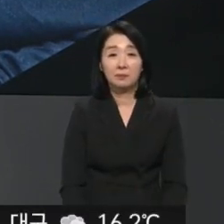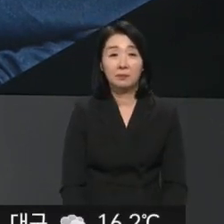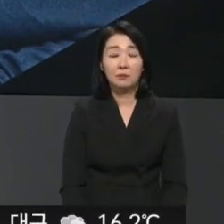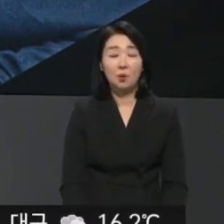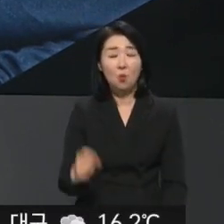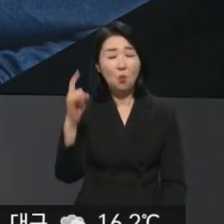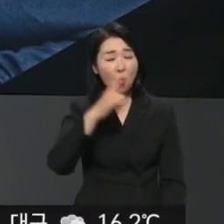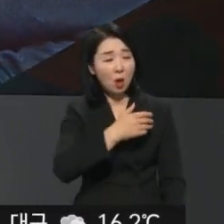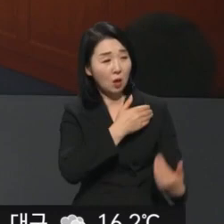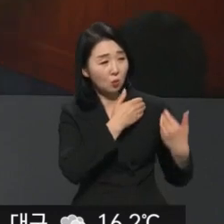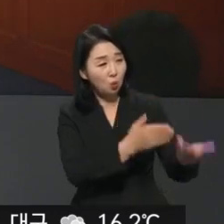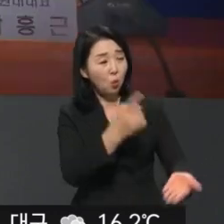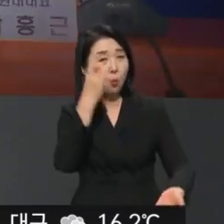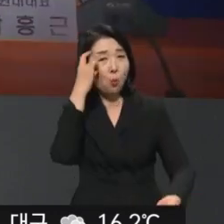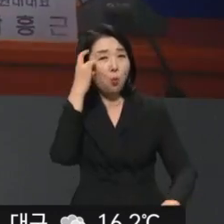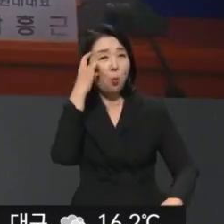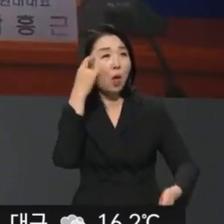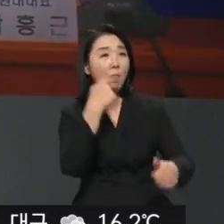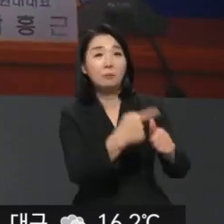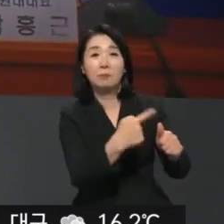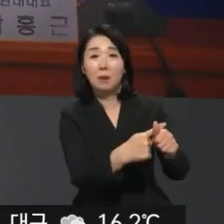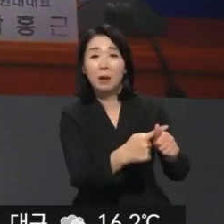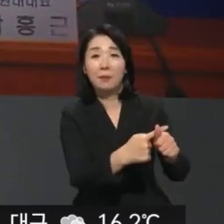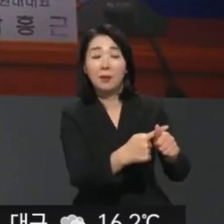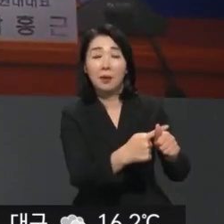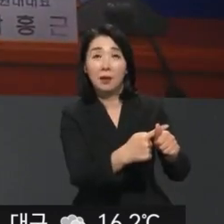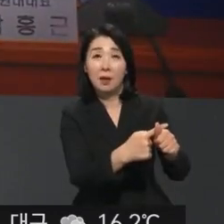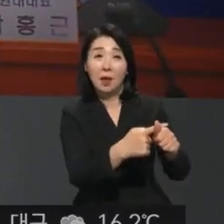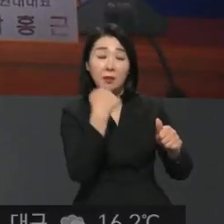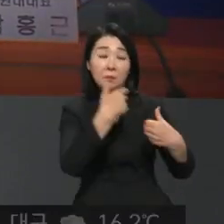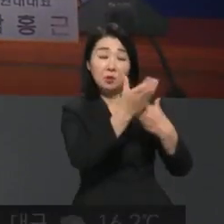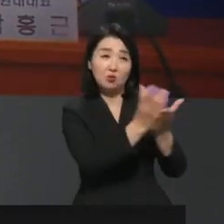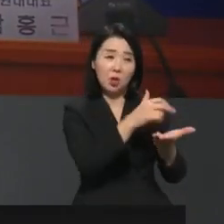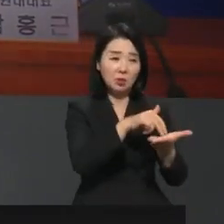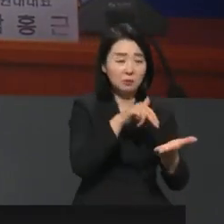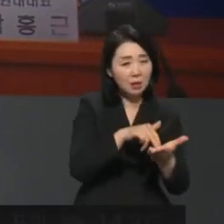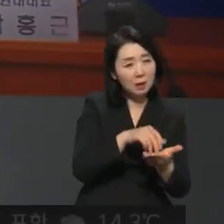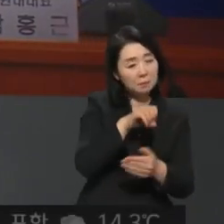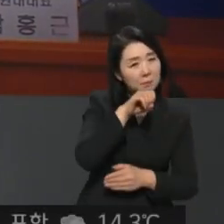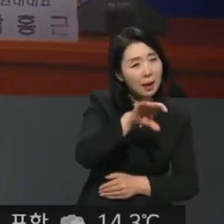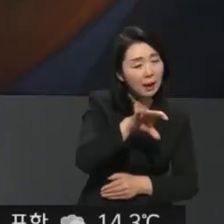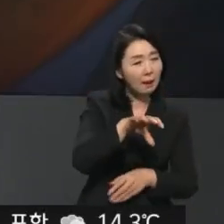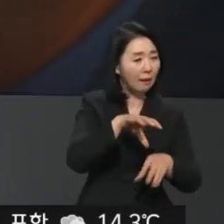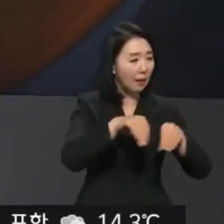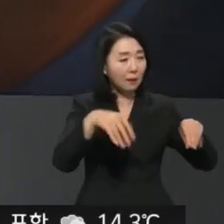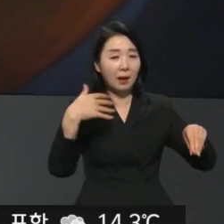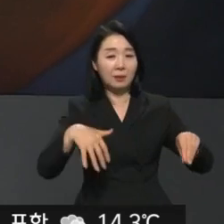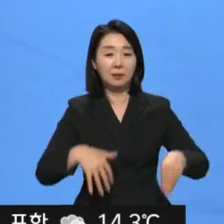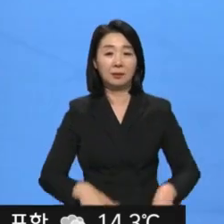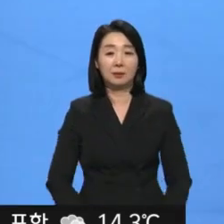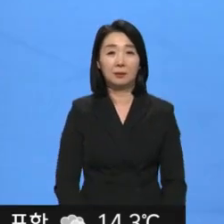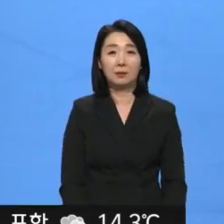왜 그냥 두느냐는 비판이 이어지지만 지도부는 아직 이러지도 저러지도 못하고 있습니다.